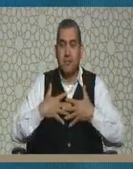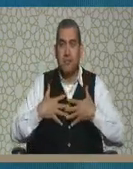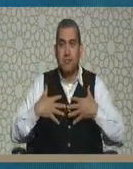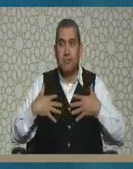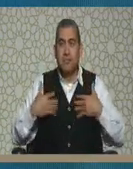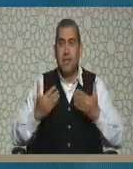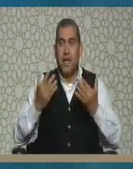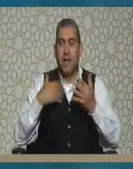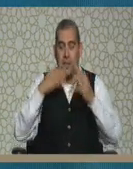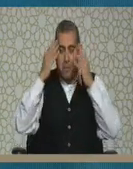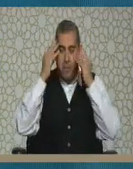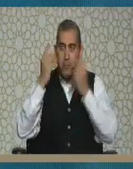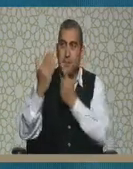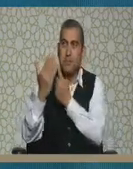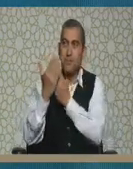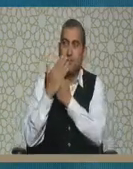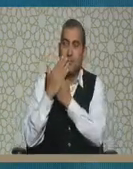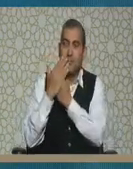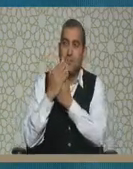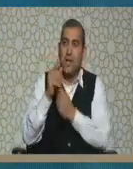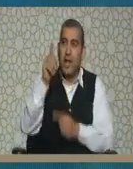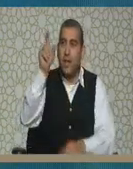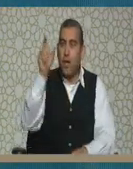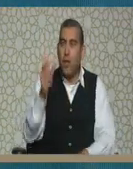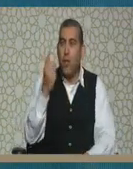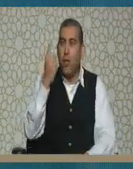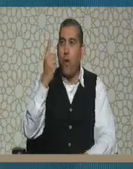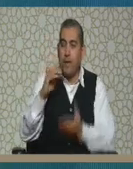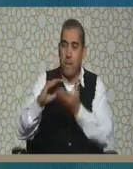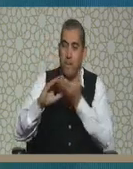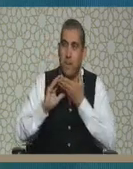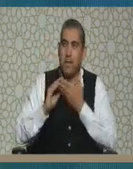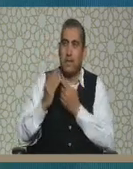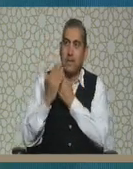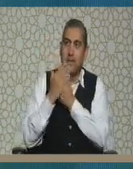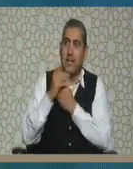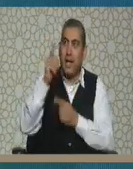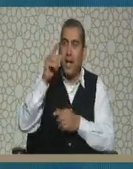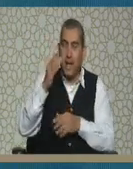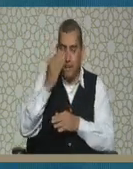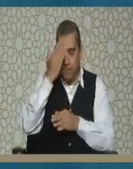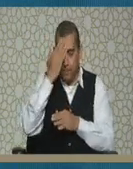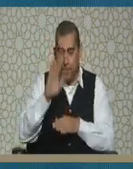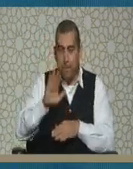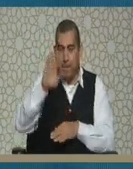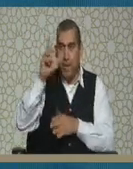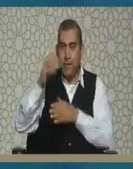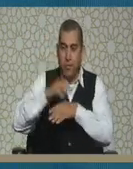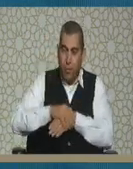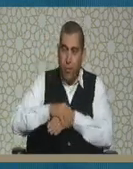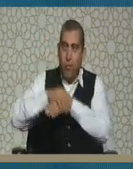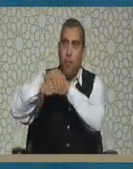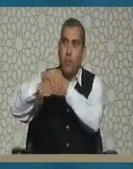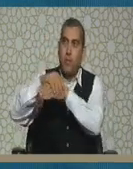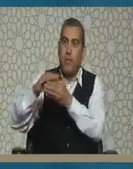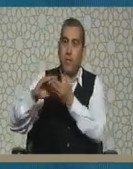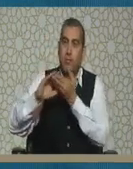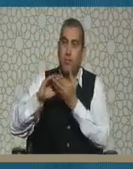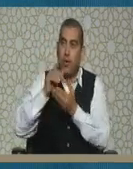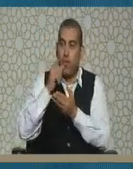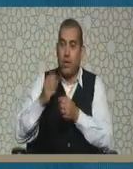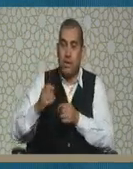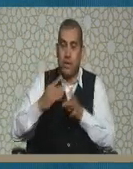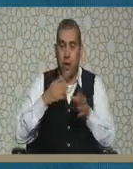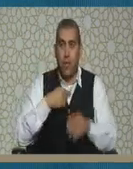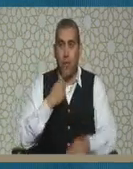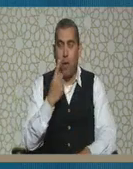ويا سندي انت وحدك مددي يا سيدي خذ بيدي ولا اتركني